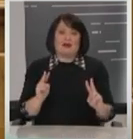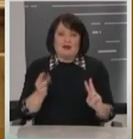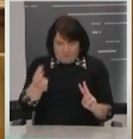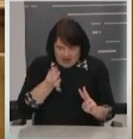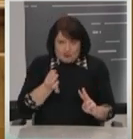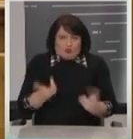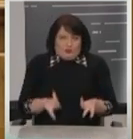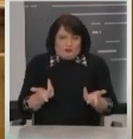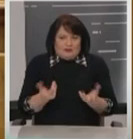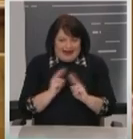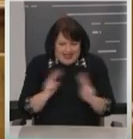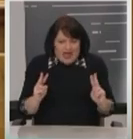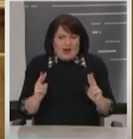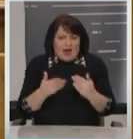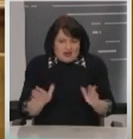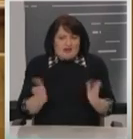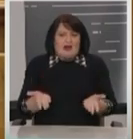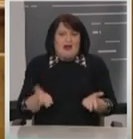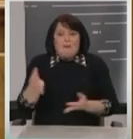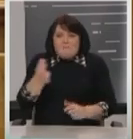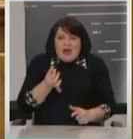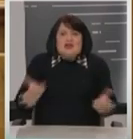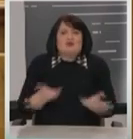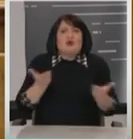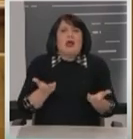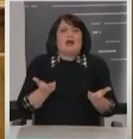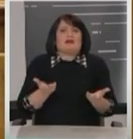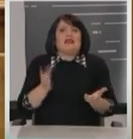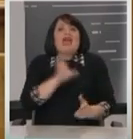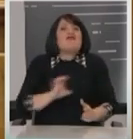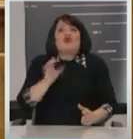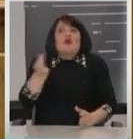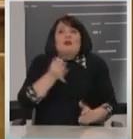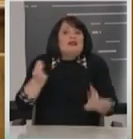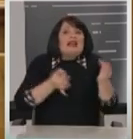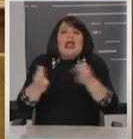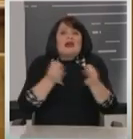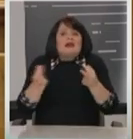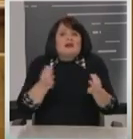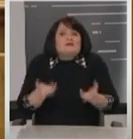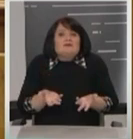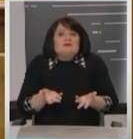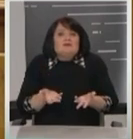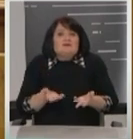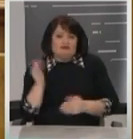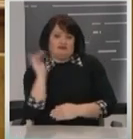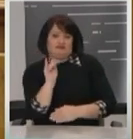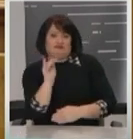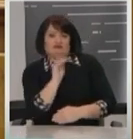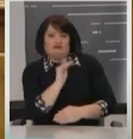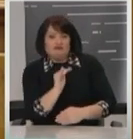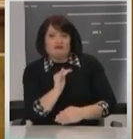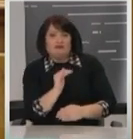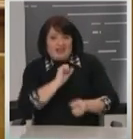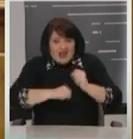θέση. Έστω, πείτε κάτι για τις δηλώσεις των Ευρωπαίων αξιωματούχων που καλούν για